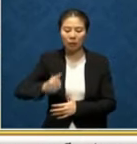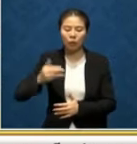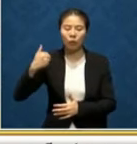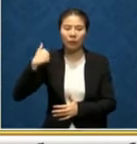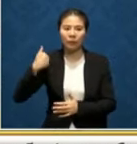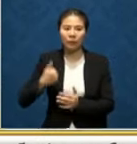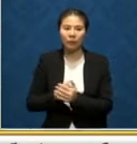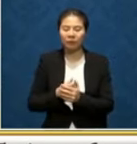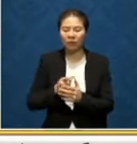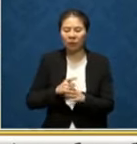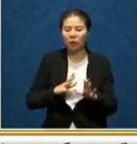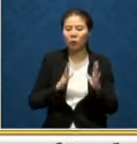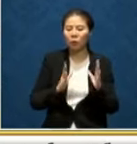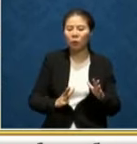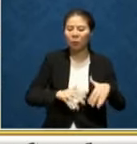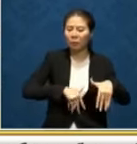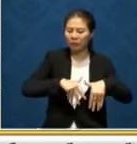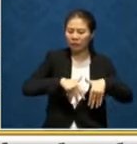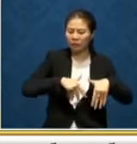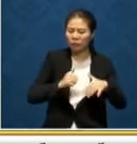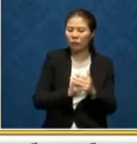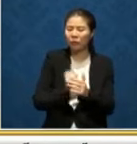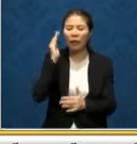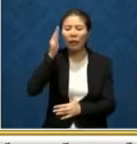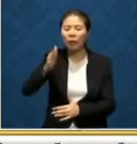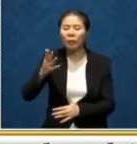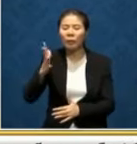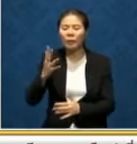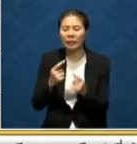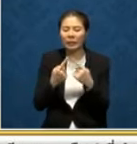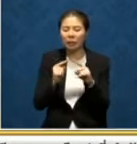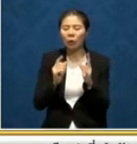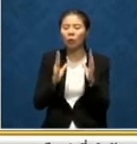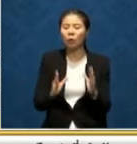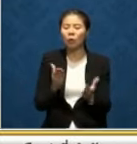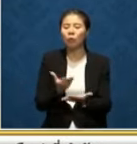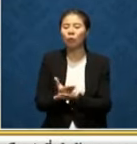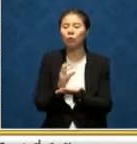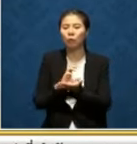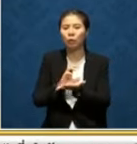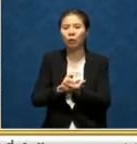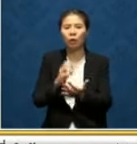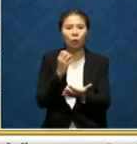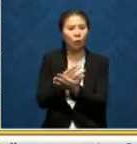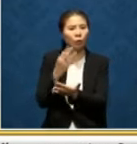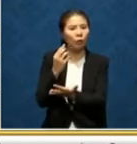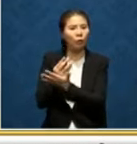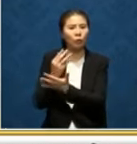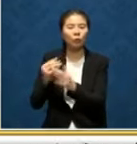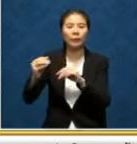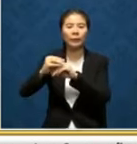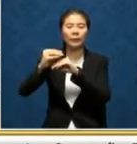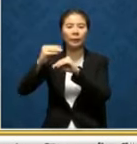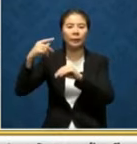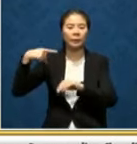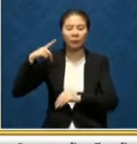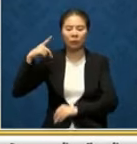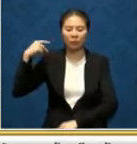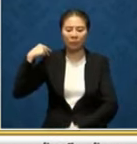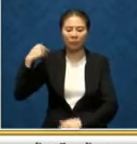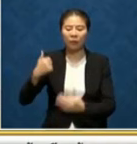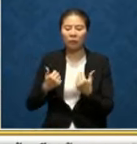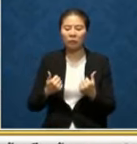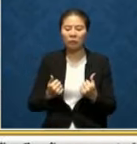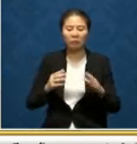มีอนาคตของพี่น้องประชาชนร่วมอยู่ด้วยเลยค่ะท้ายที่สุดนี้ค่ะท่านประธานดิฉันก็ต้องยืนยันว่าดิฉันไม่ได้เห็น